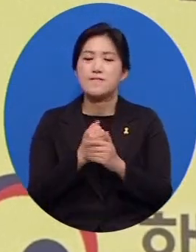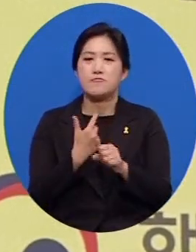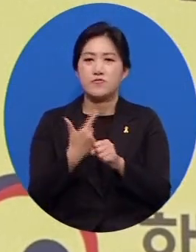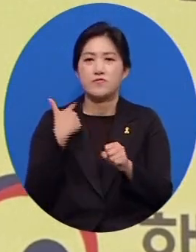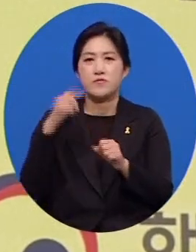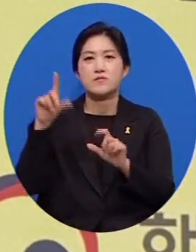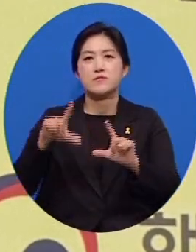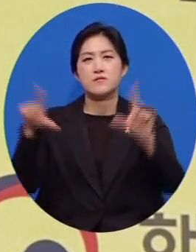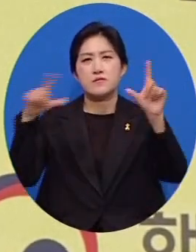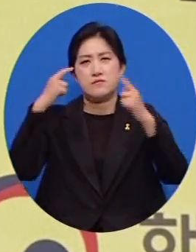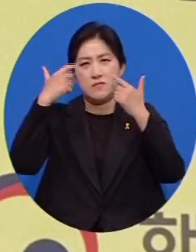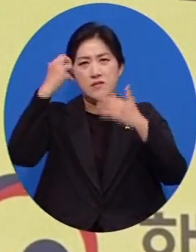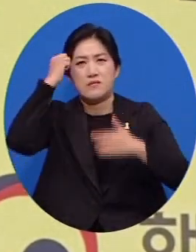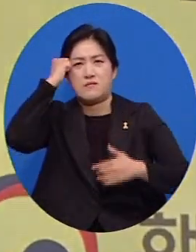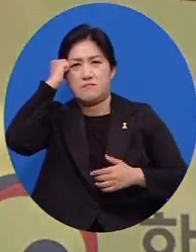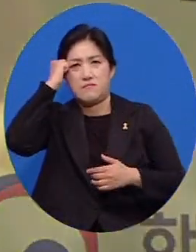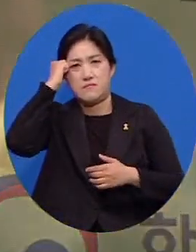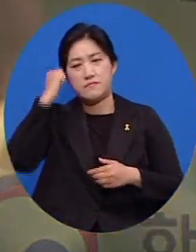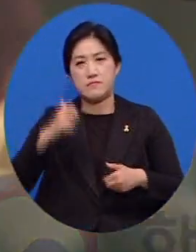합니다.